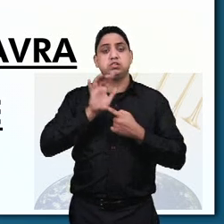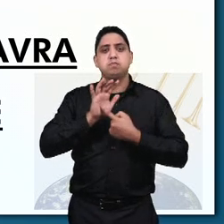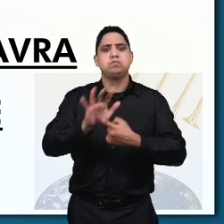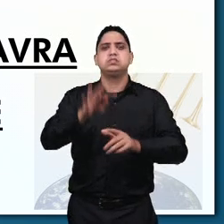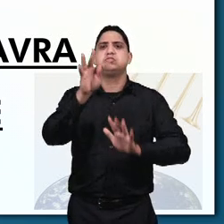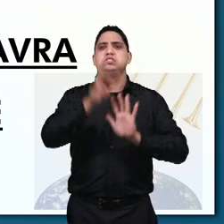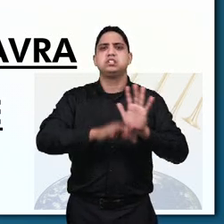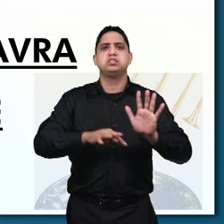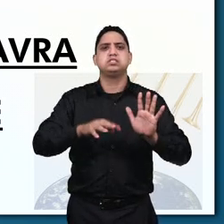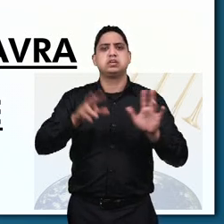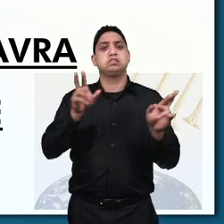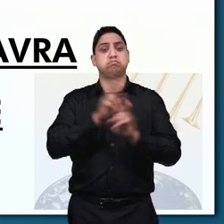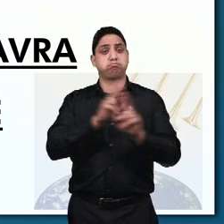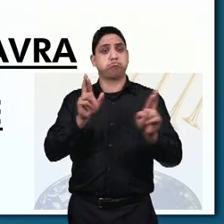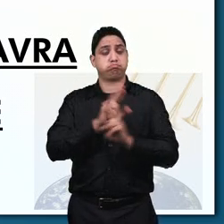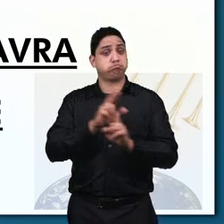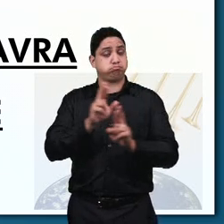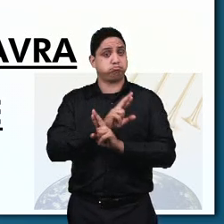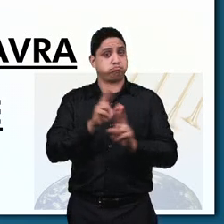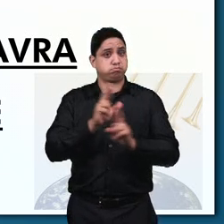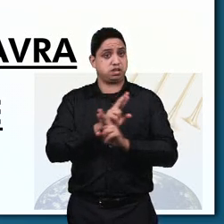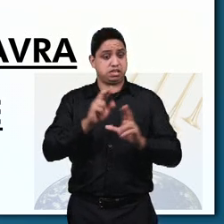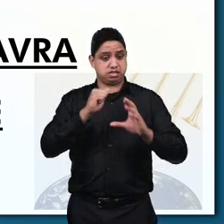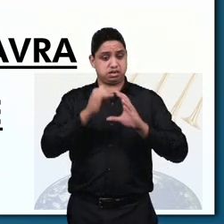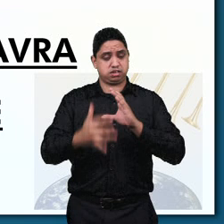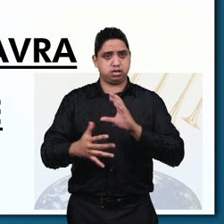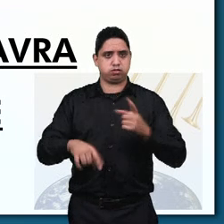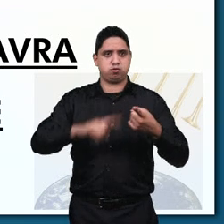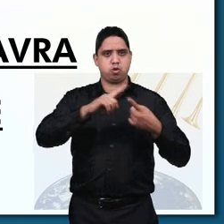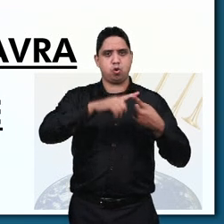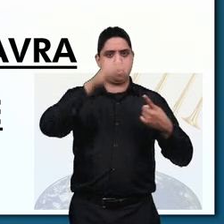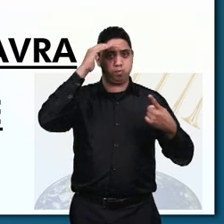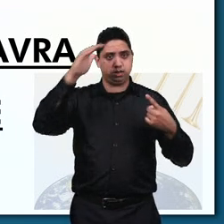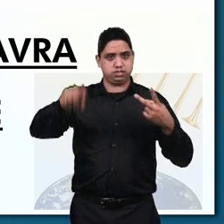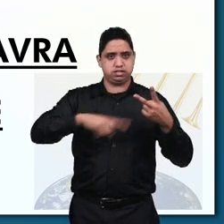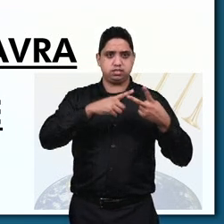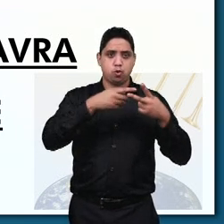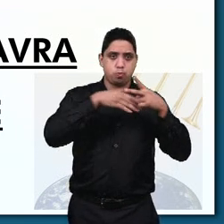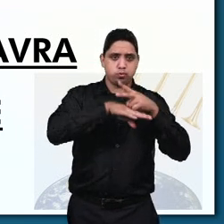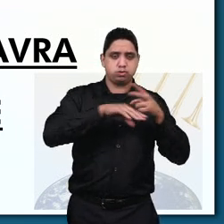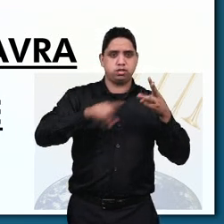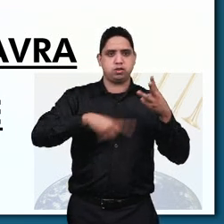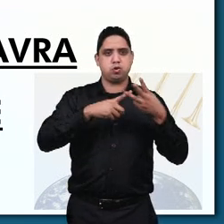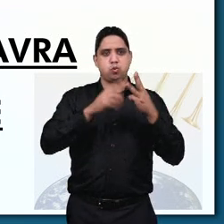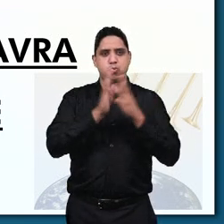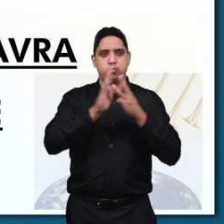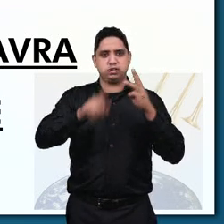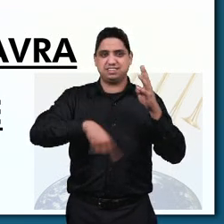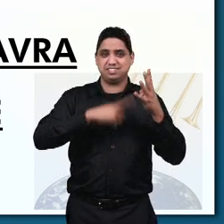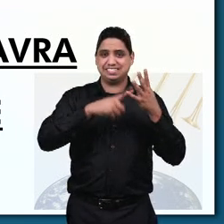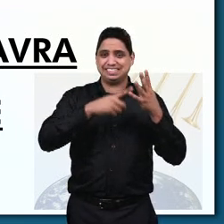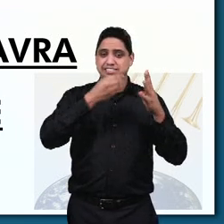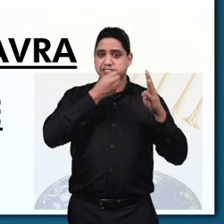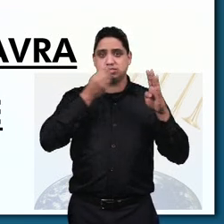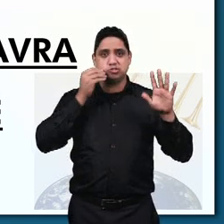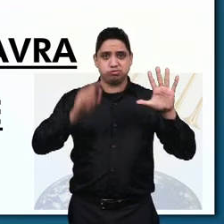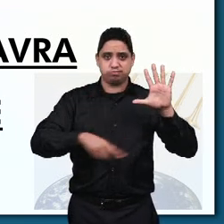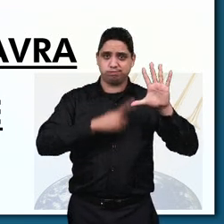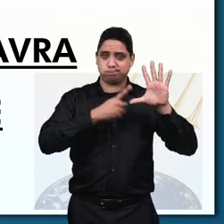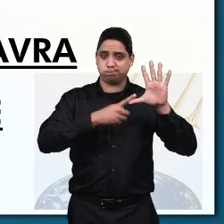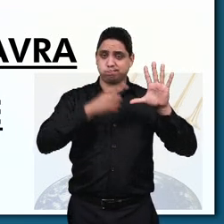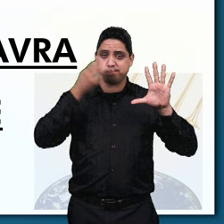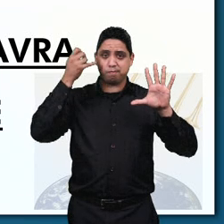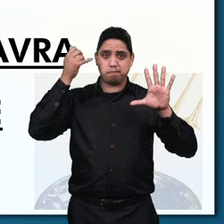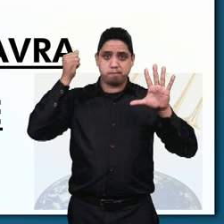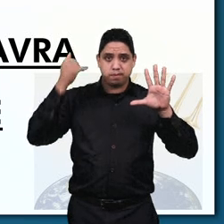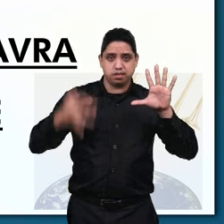ces caractéristiques. Obéissance, humilité, prière, jeûne, prière au matin, la consultation à la parole